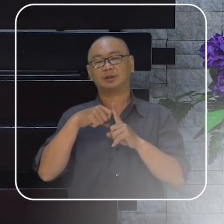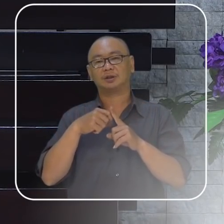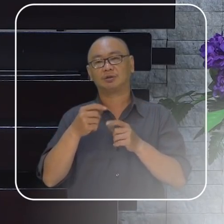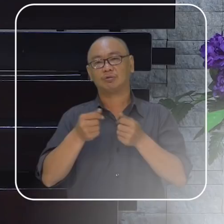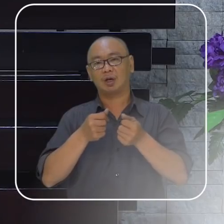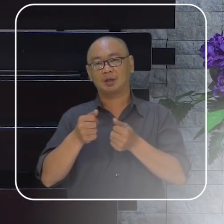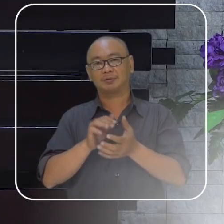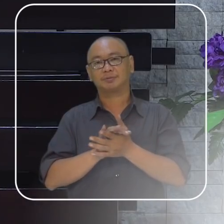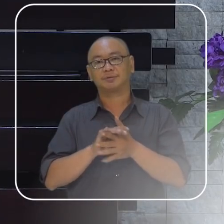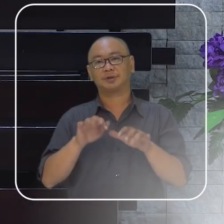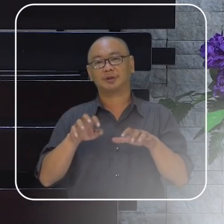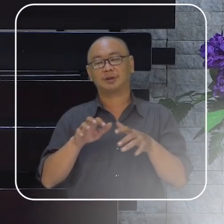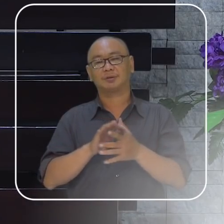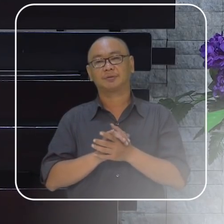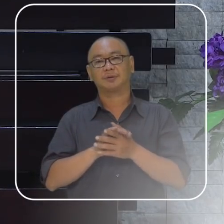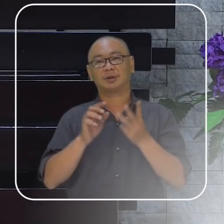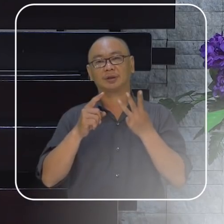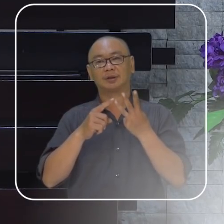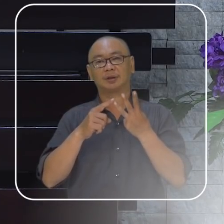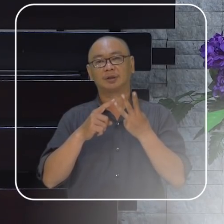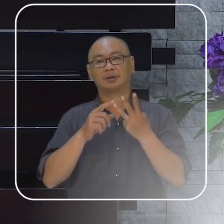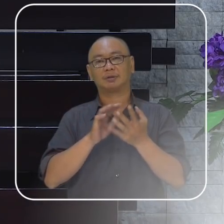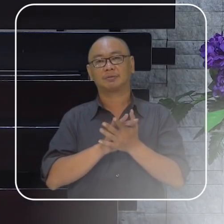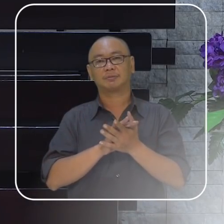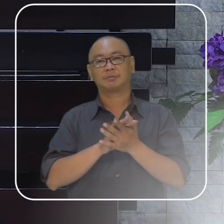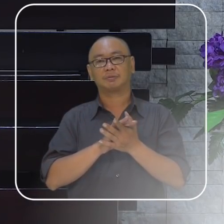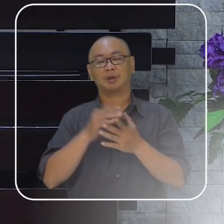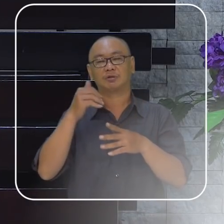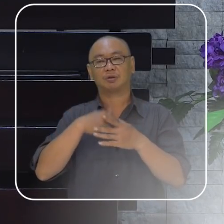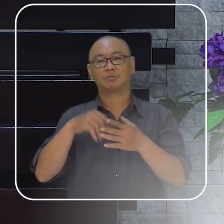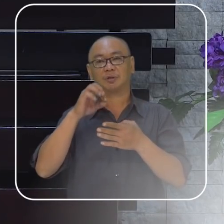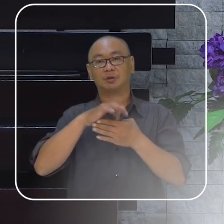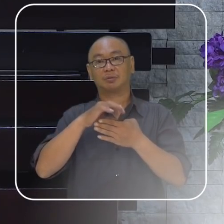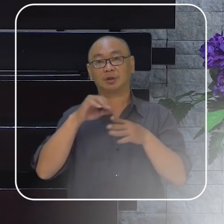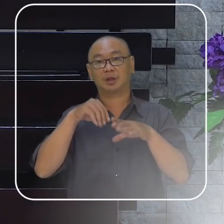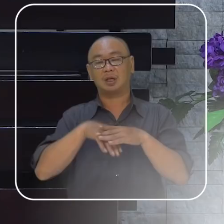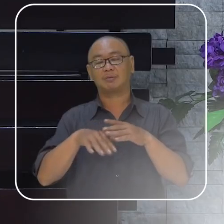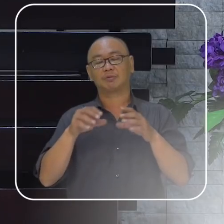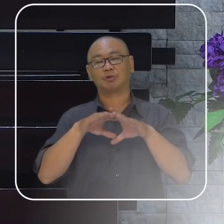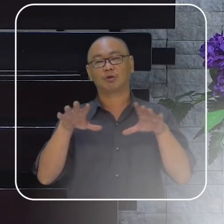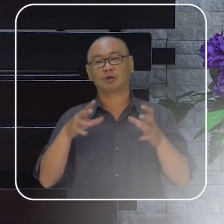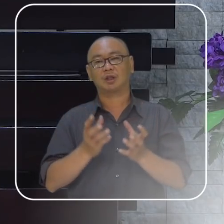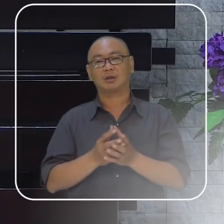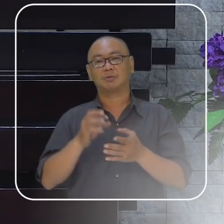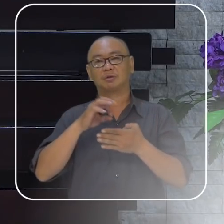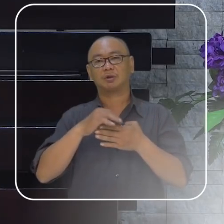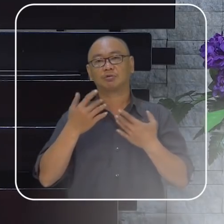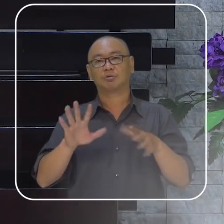layanan keuangan digital yang ada. Yang ketiga, memasukkan persembahan ke dalam kotak persembahan